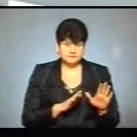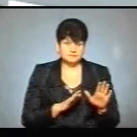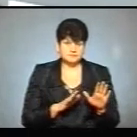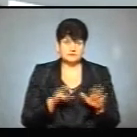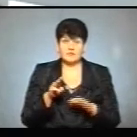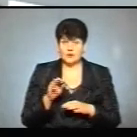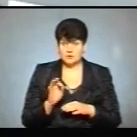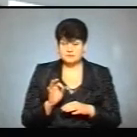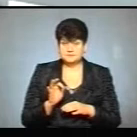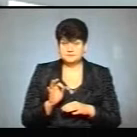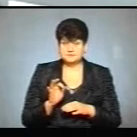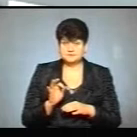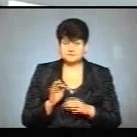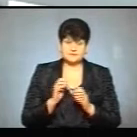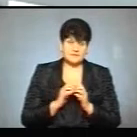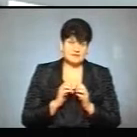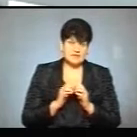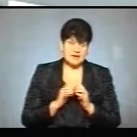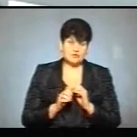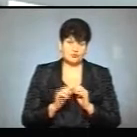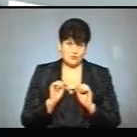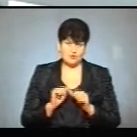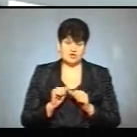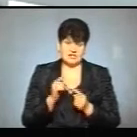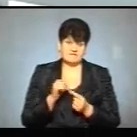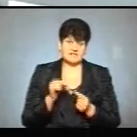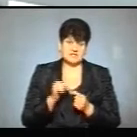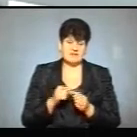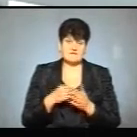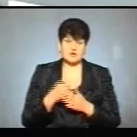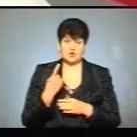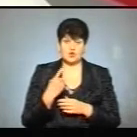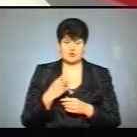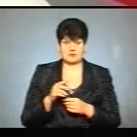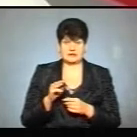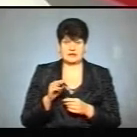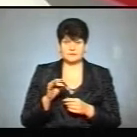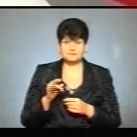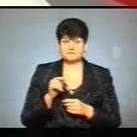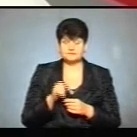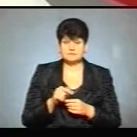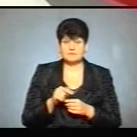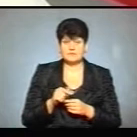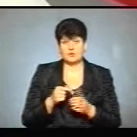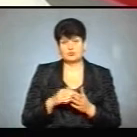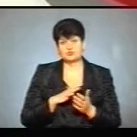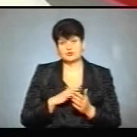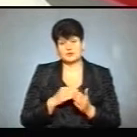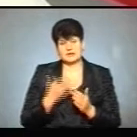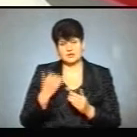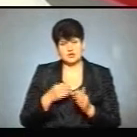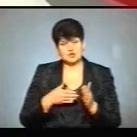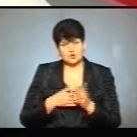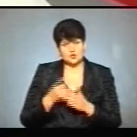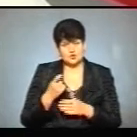то в середньому можна визначити вартість одного тестування. Воно становило до 100 гривень, потім вже і